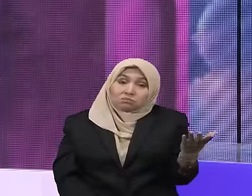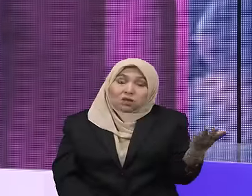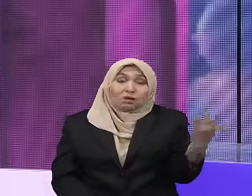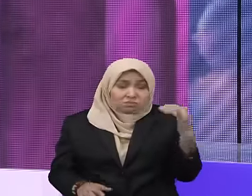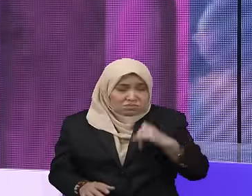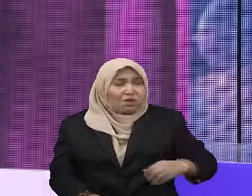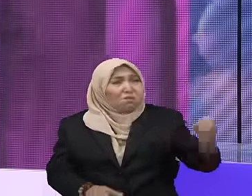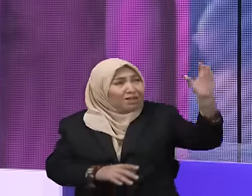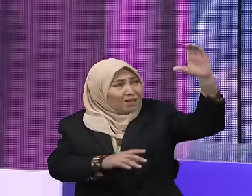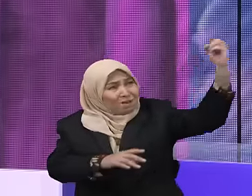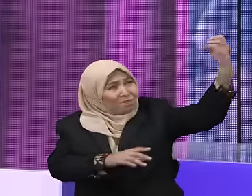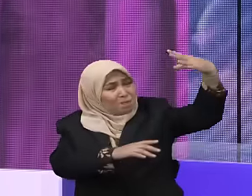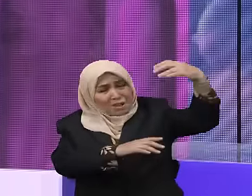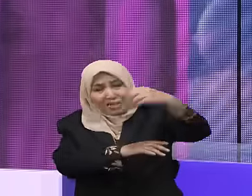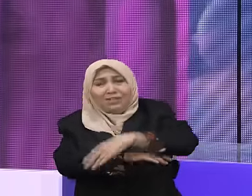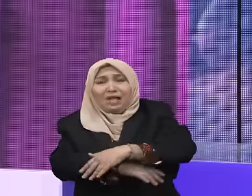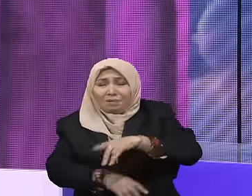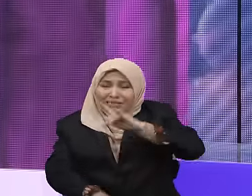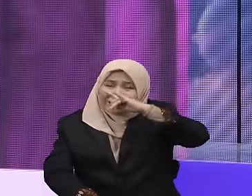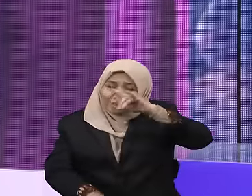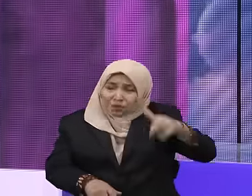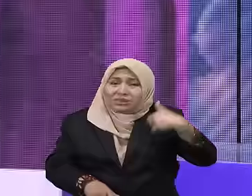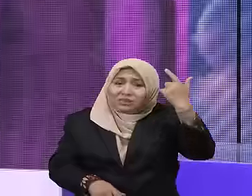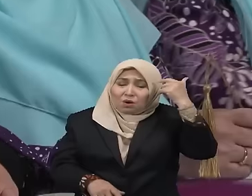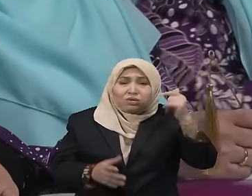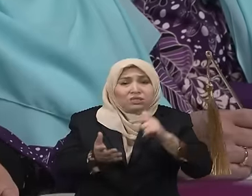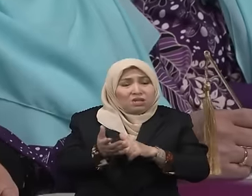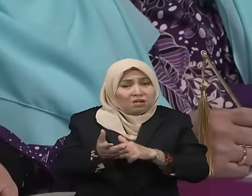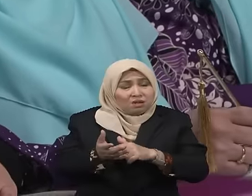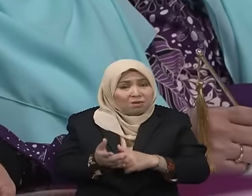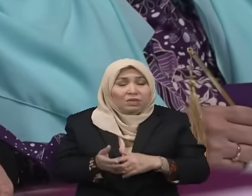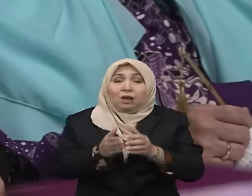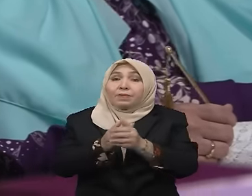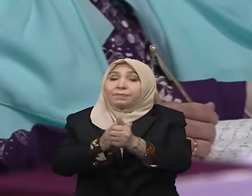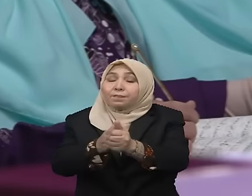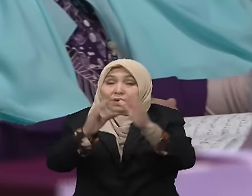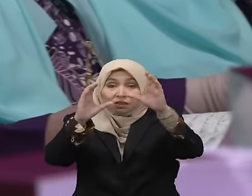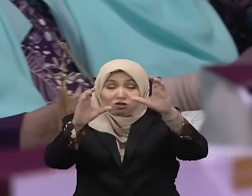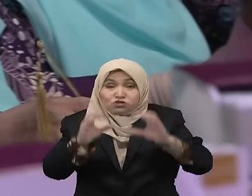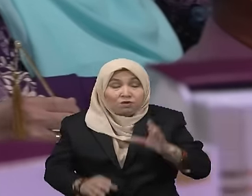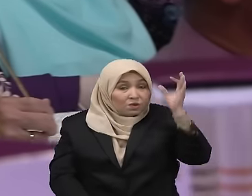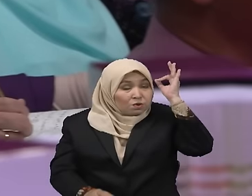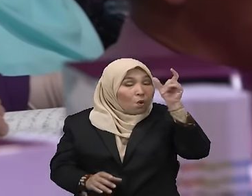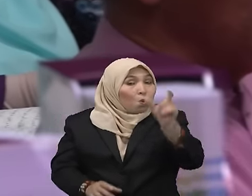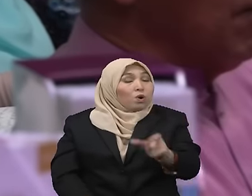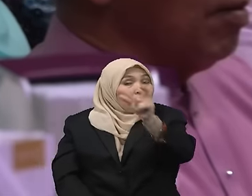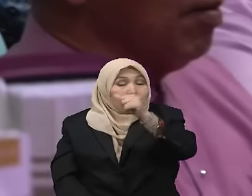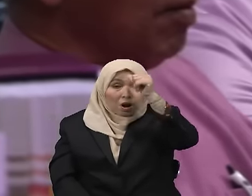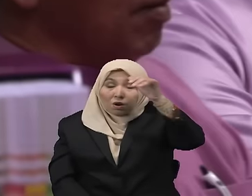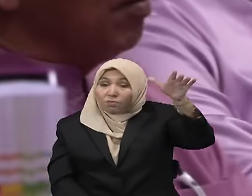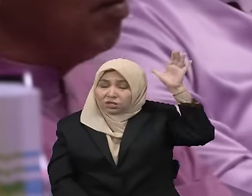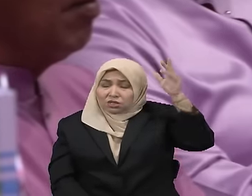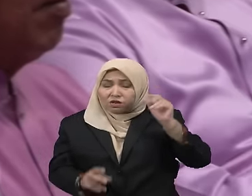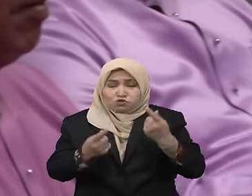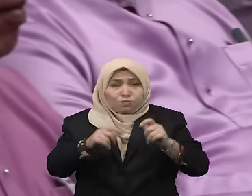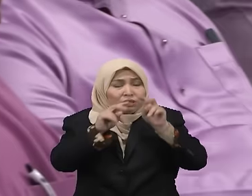matahari terbenam. Budak kecil pun tahu. Tetapi disebabkan ini untuk memimpin cara berfikir orang-orang musyrik itu, okey, cuba kita